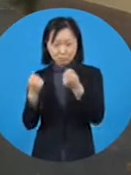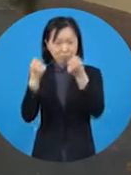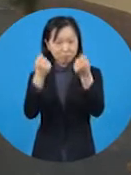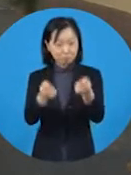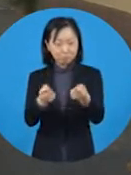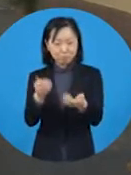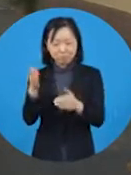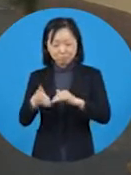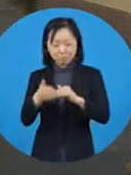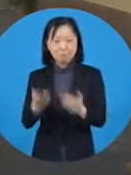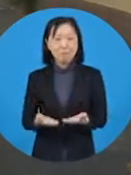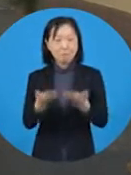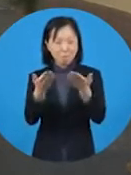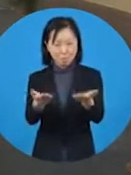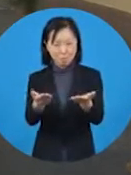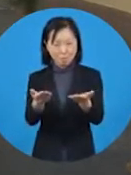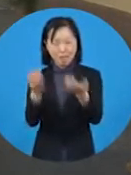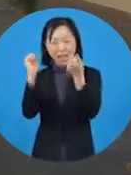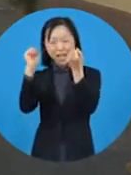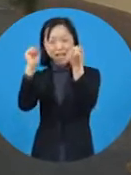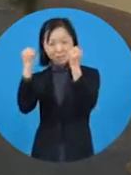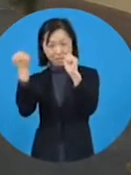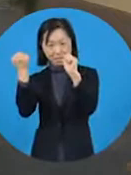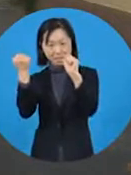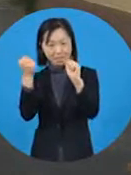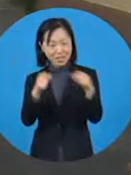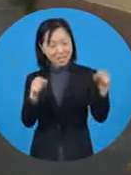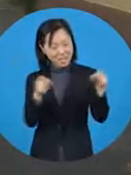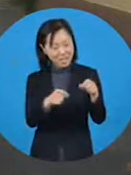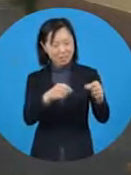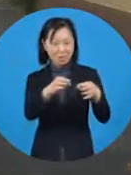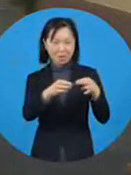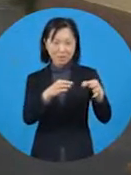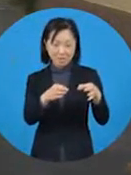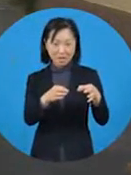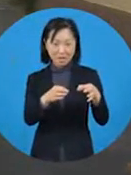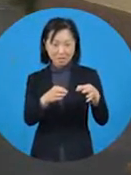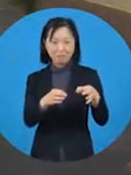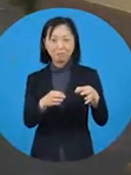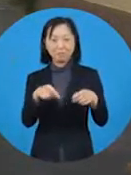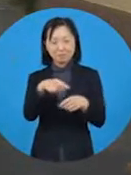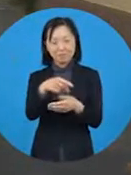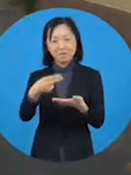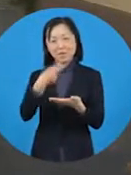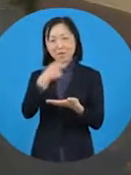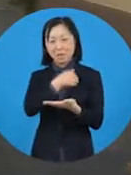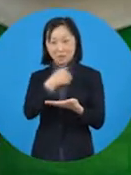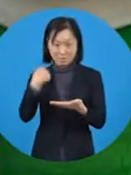店やステージイベントのほか、近隣の商店街も参加します。